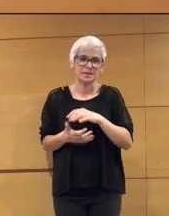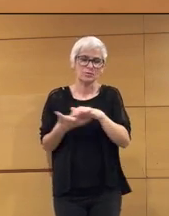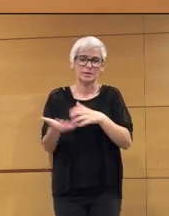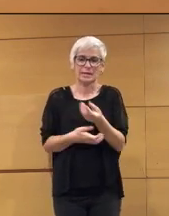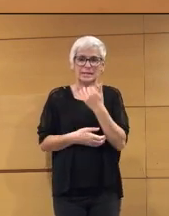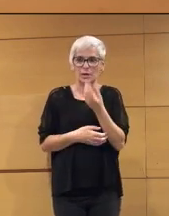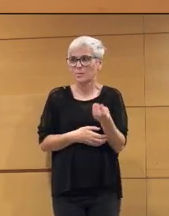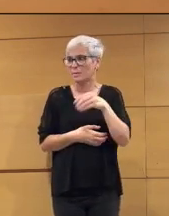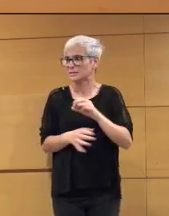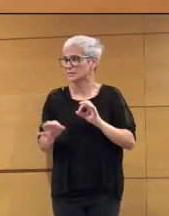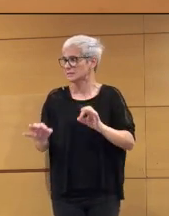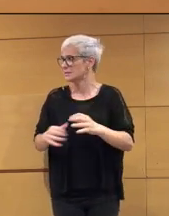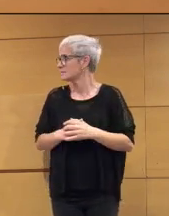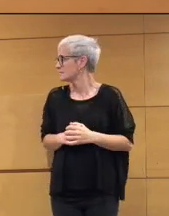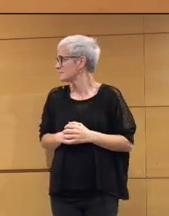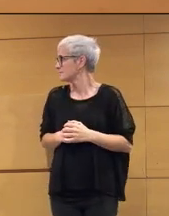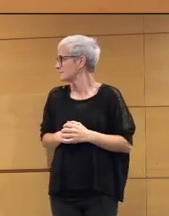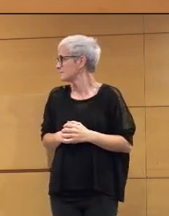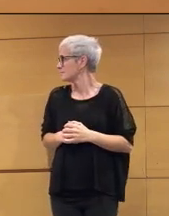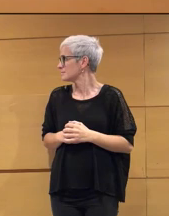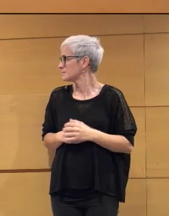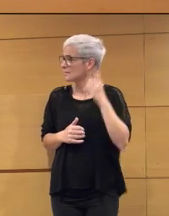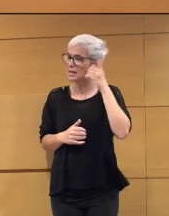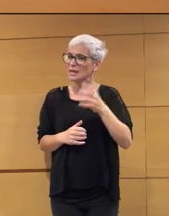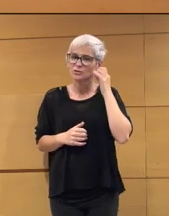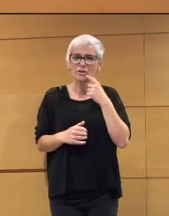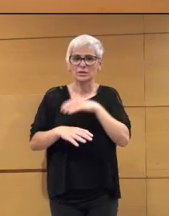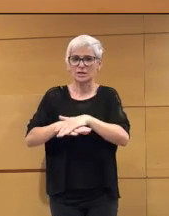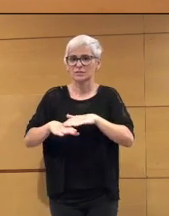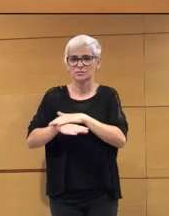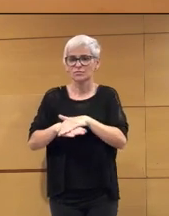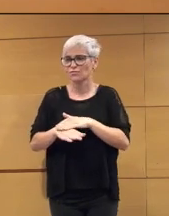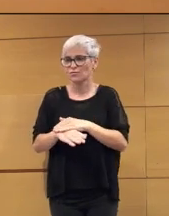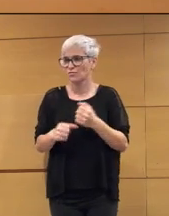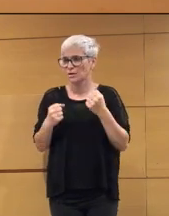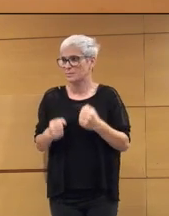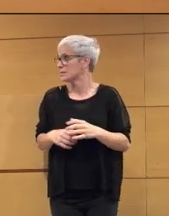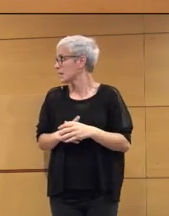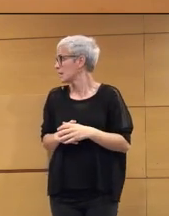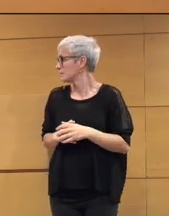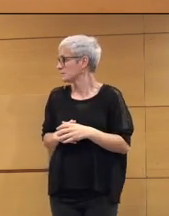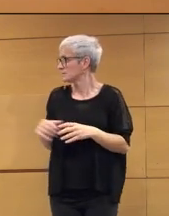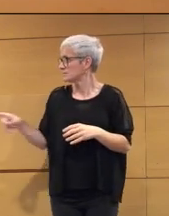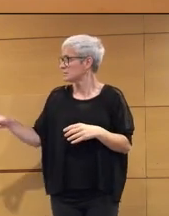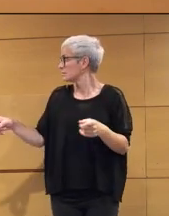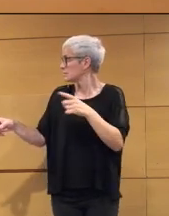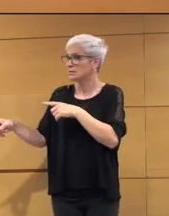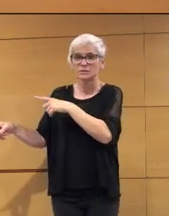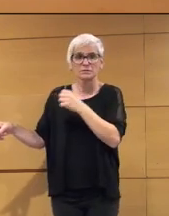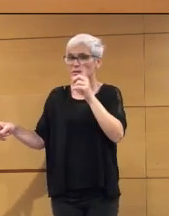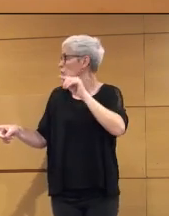sensibilitzar més, està clar, eh? Sí. És fonamental. Marina? No, no, jo